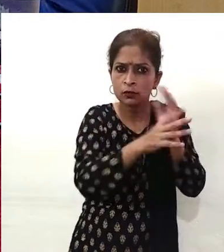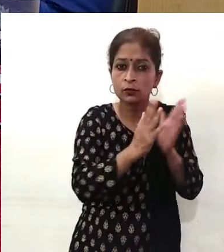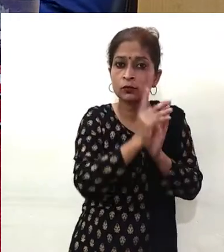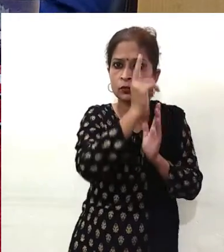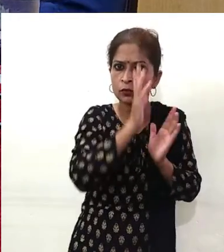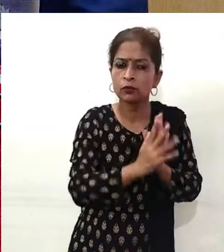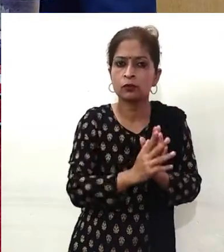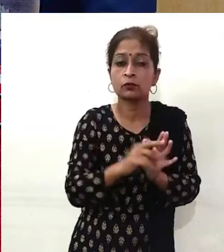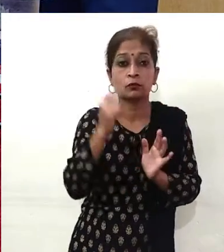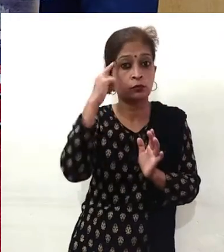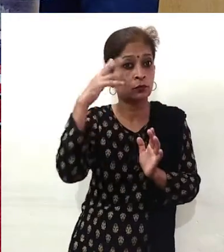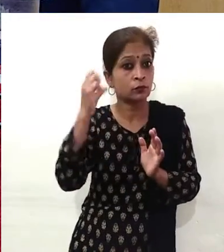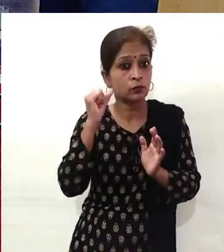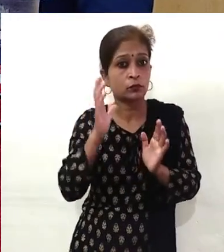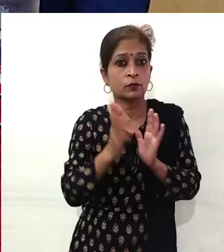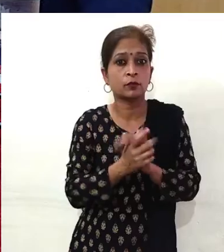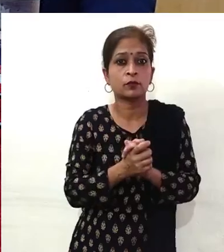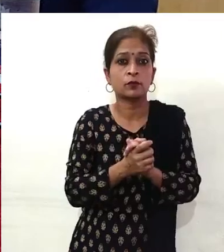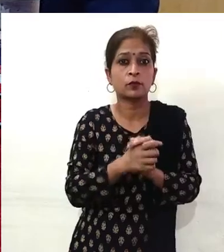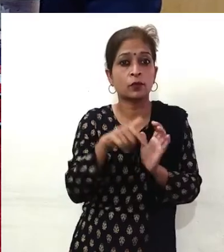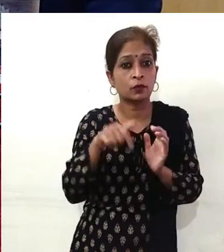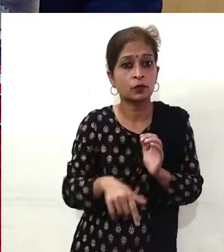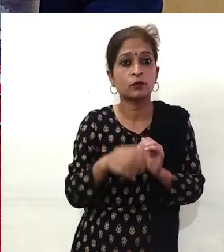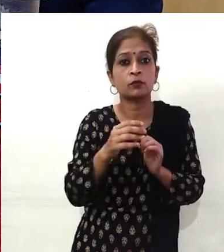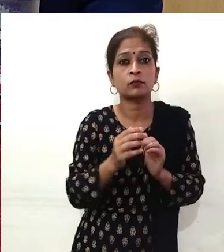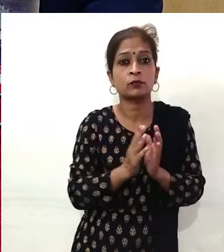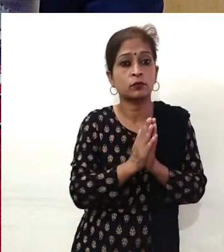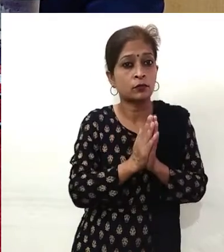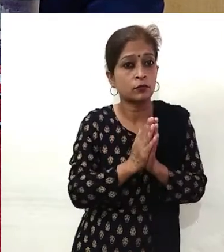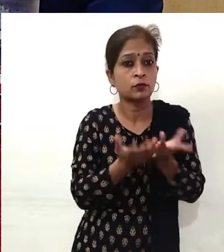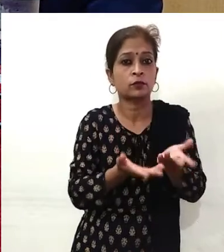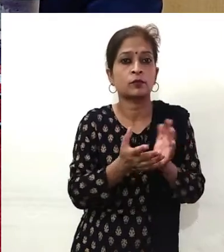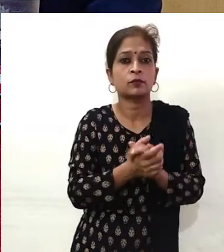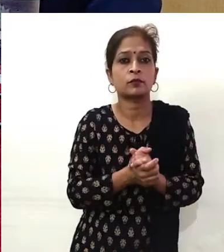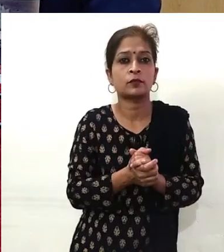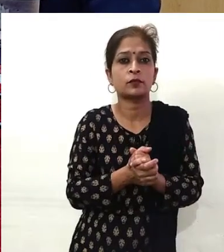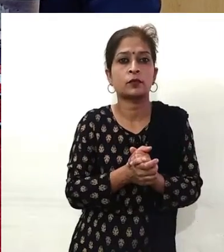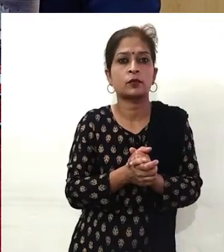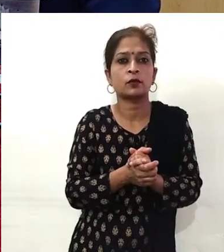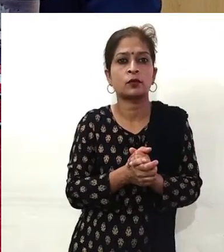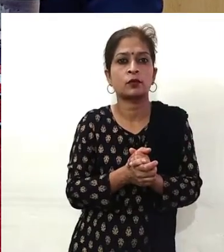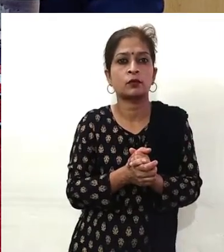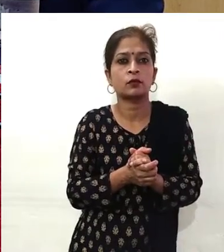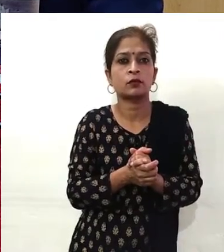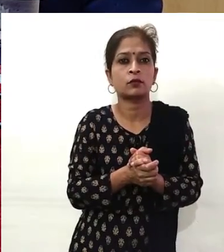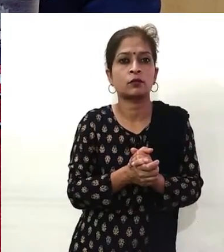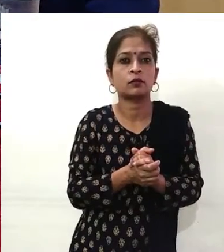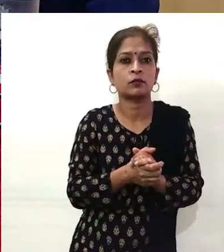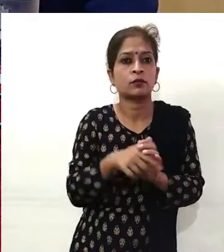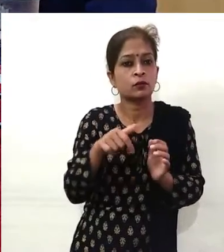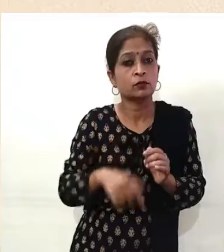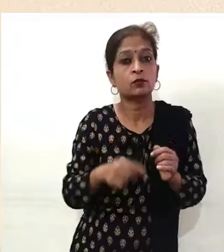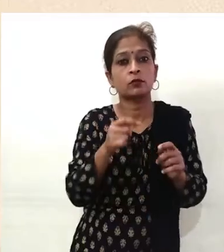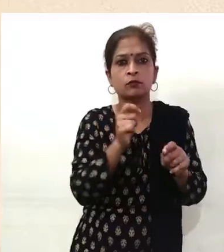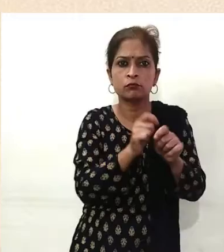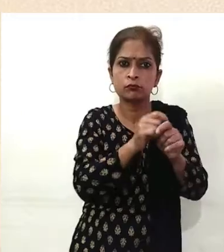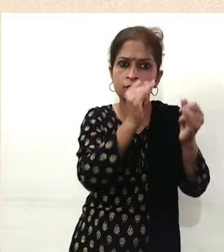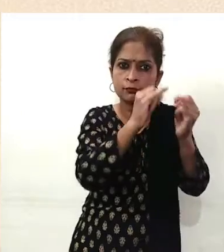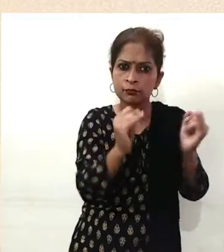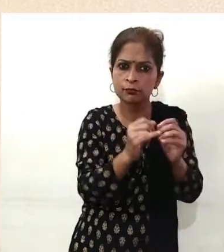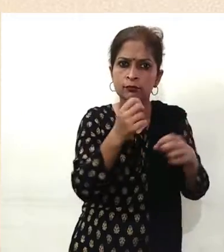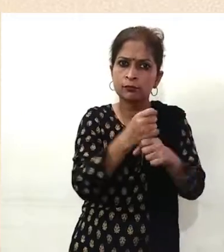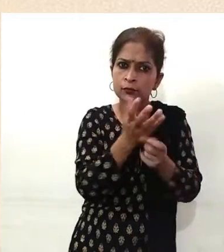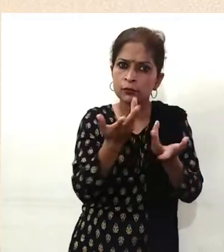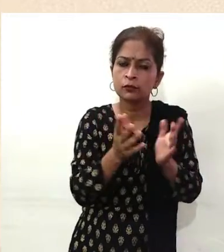उसका मैं स्मरण करता हूं। ये प्रणाम मंत्र है उनका। तो वह इस तरह की मंत्री मूर्ति बन गई।